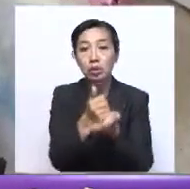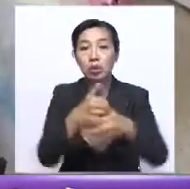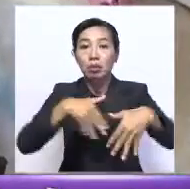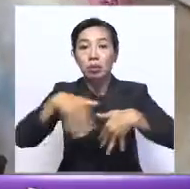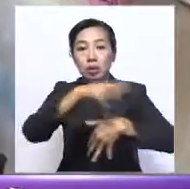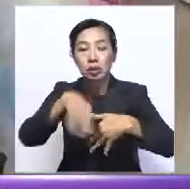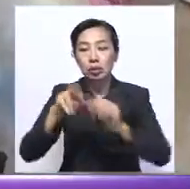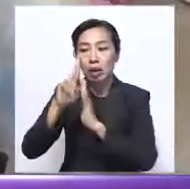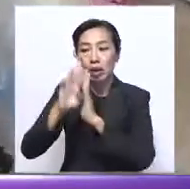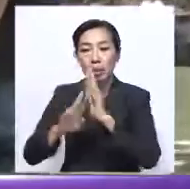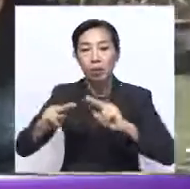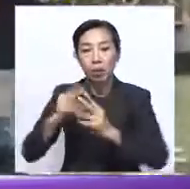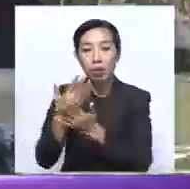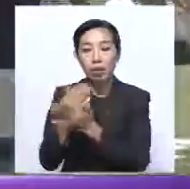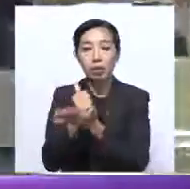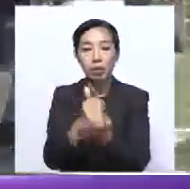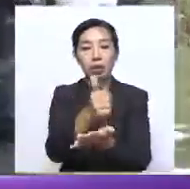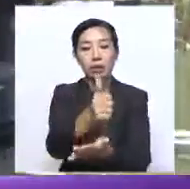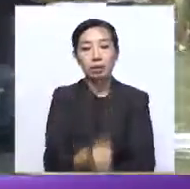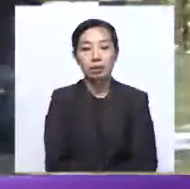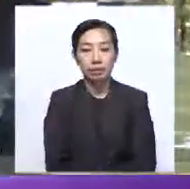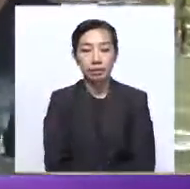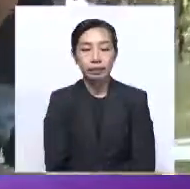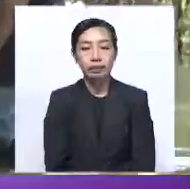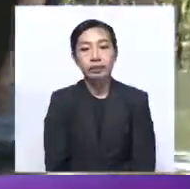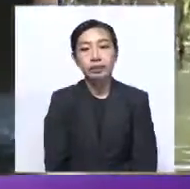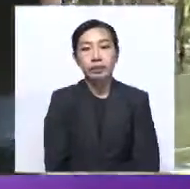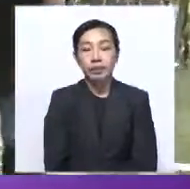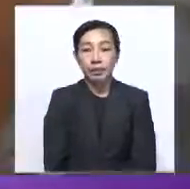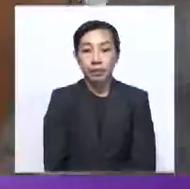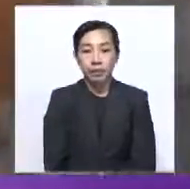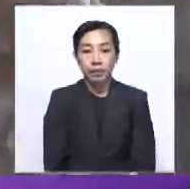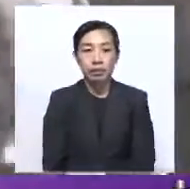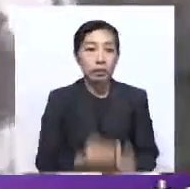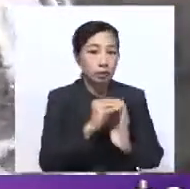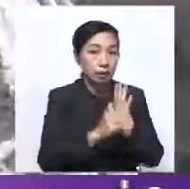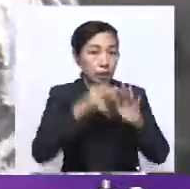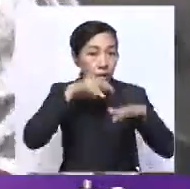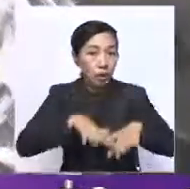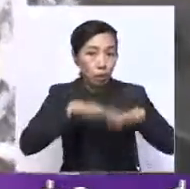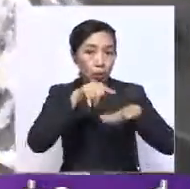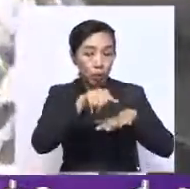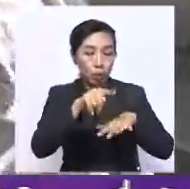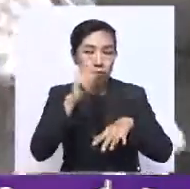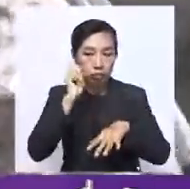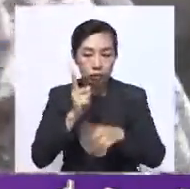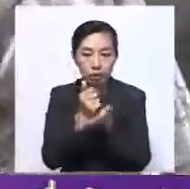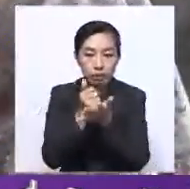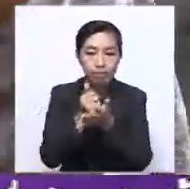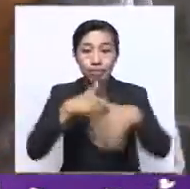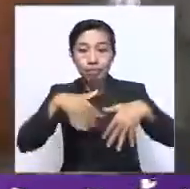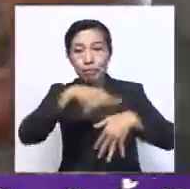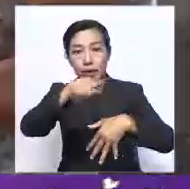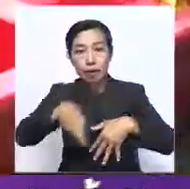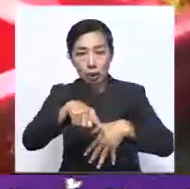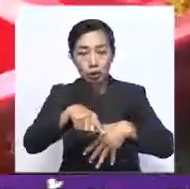ตามระเบียบของกระทรวงการคลังค่ะส่วนจังหวัดที่ยังคงมีสถานการณ์อุทกภัยก็ให้ดูแลชีวิตความเป็นอยู่ของผู้ประสบภั